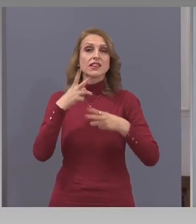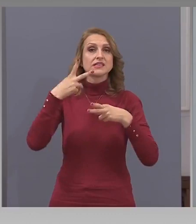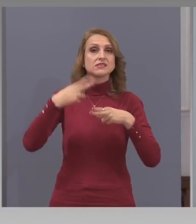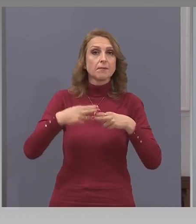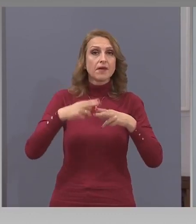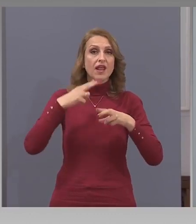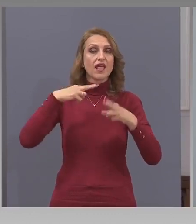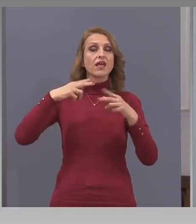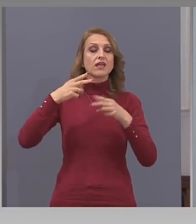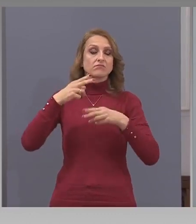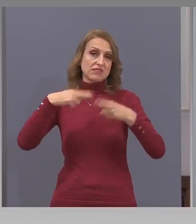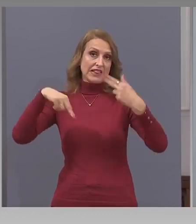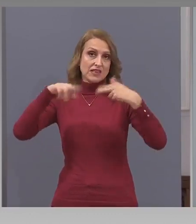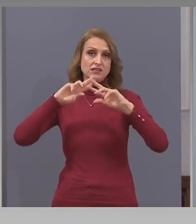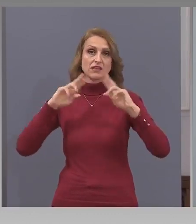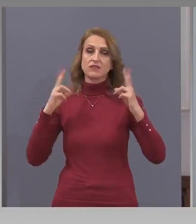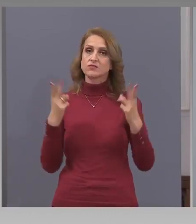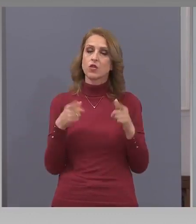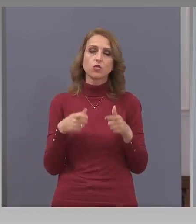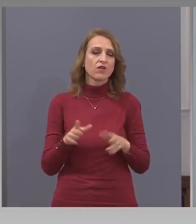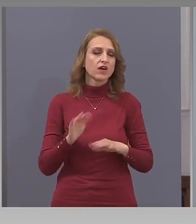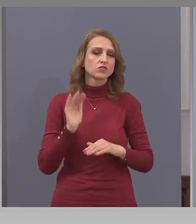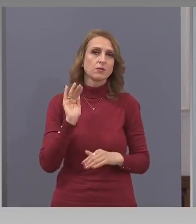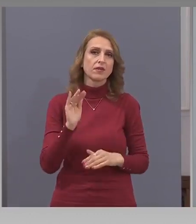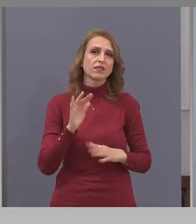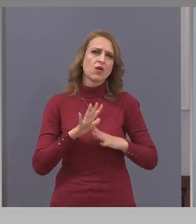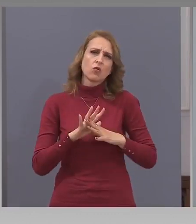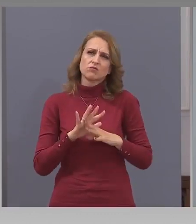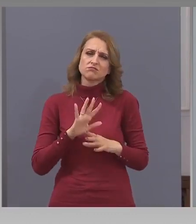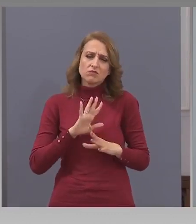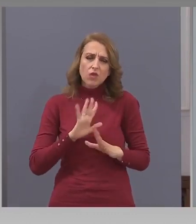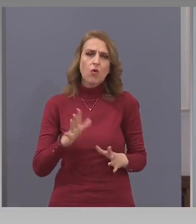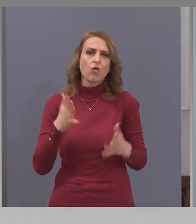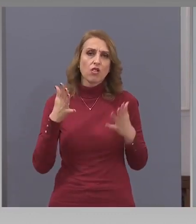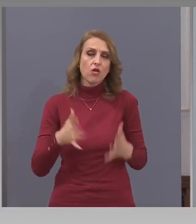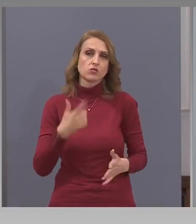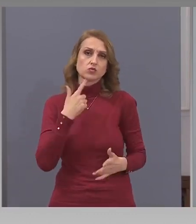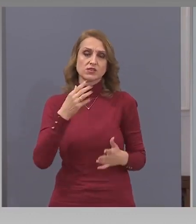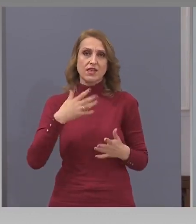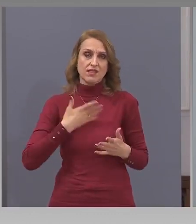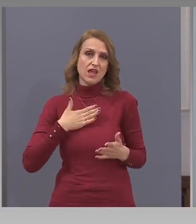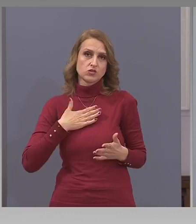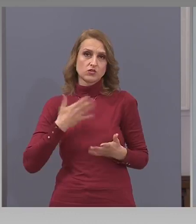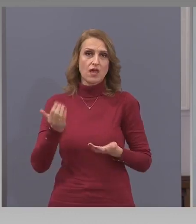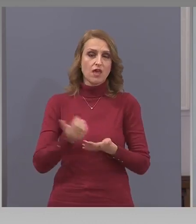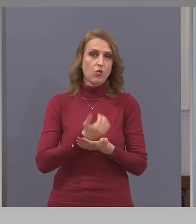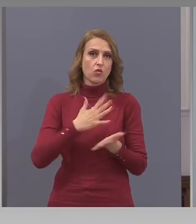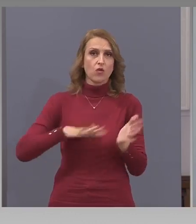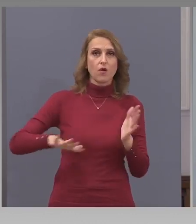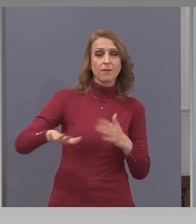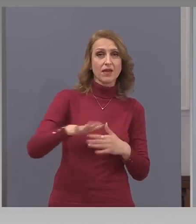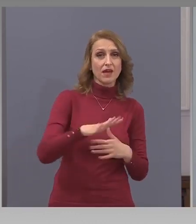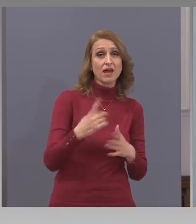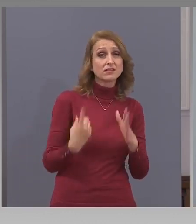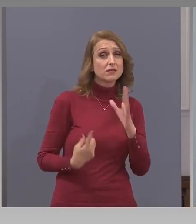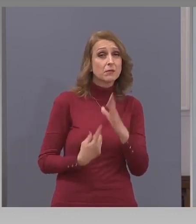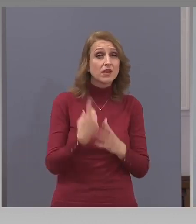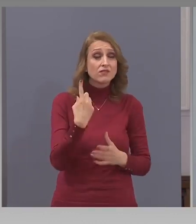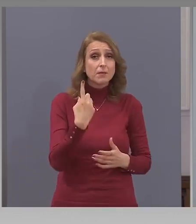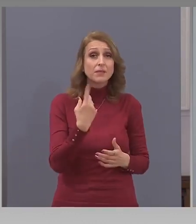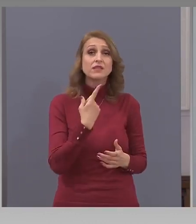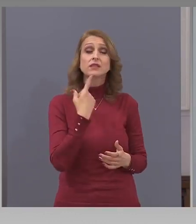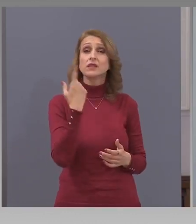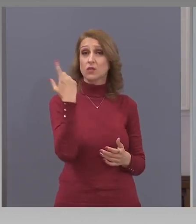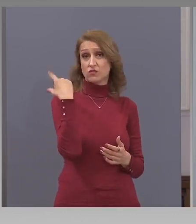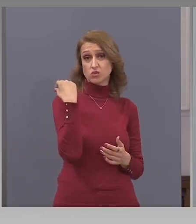света, това ще е ужасно за нашата икономика. За първи път последните 3 години и до вчера това беше